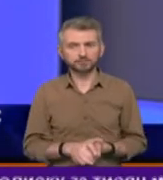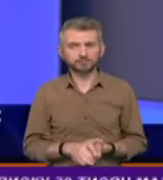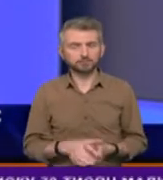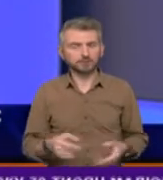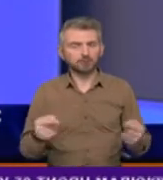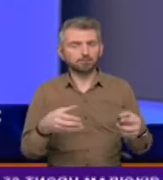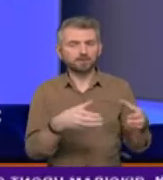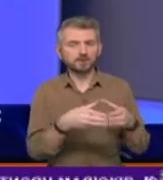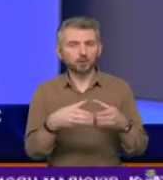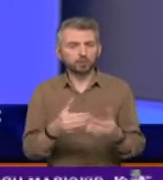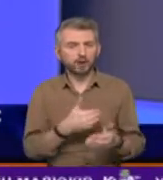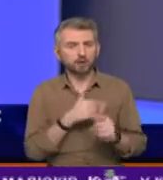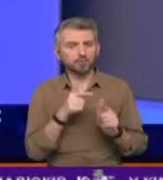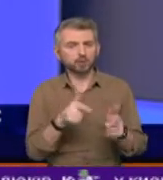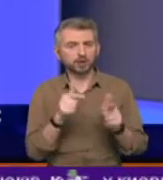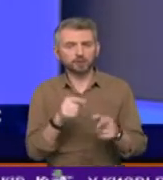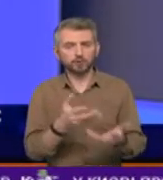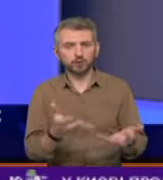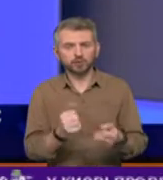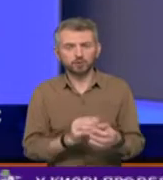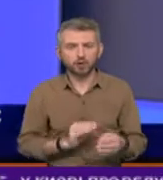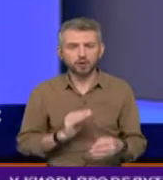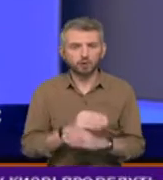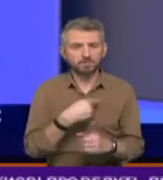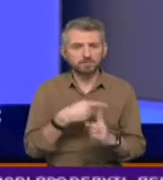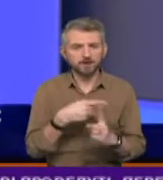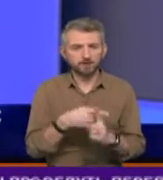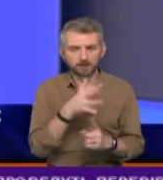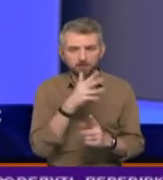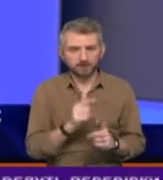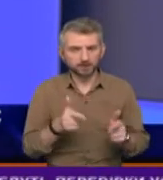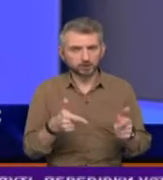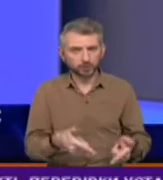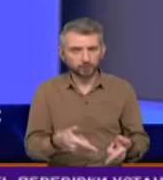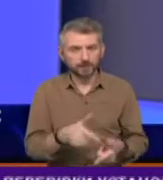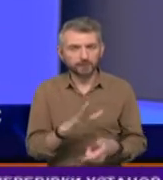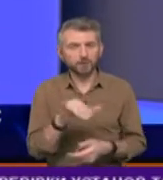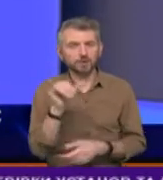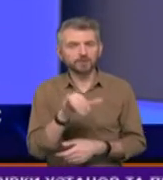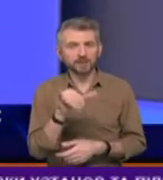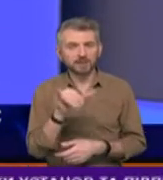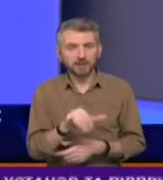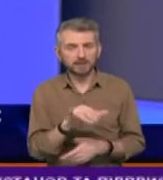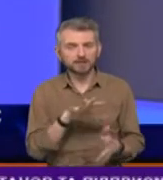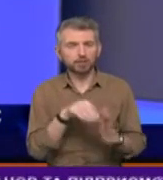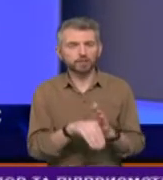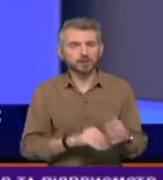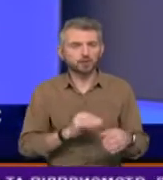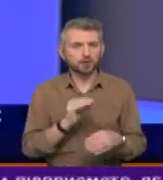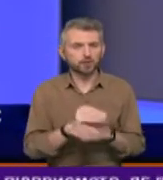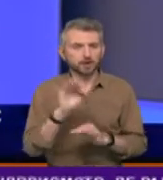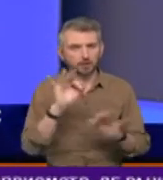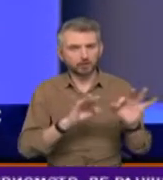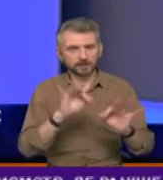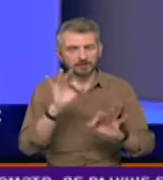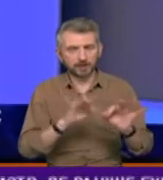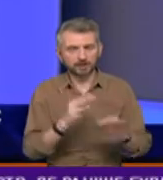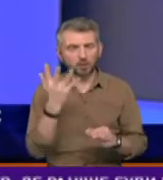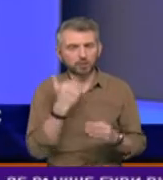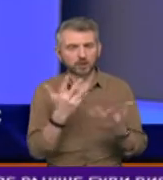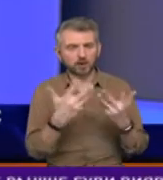на посилання «Зареєструватись». Після чого ми потрапляємо на реєстраційну сторінку. Обов'язково ознайомлюємося з порядком